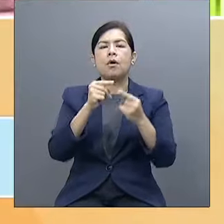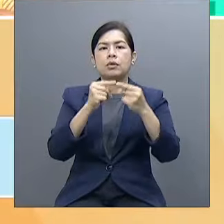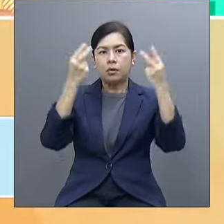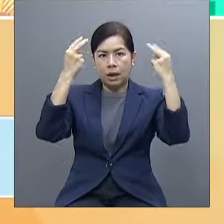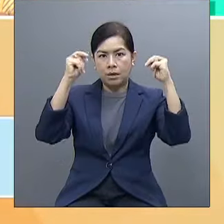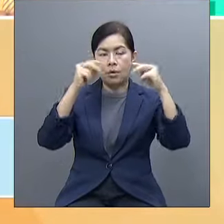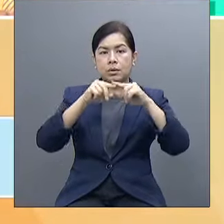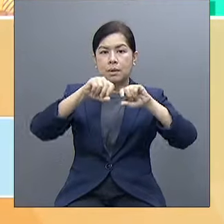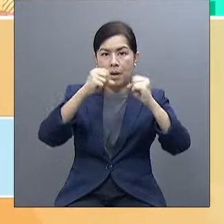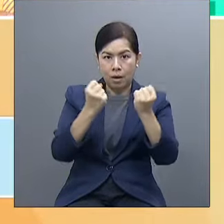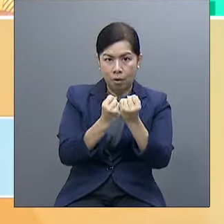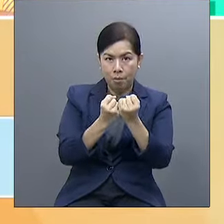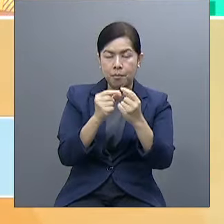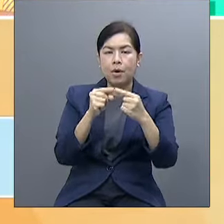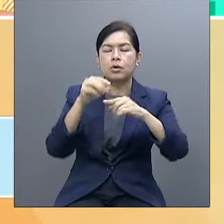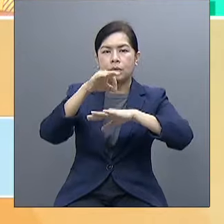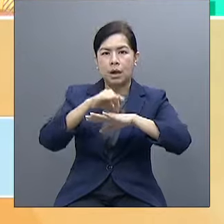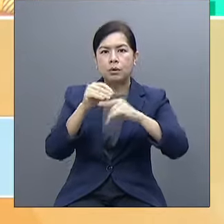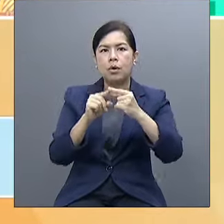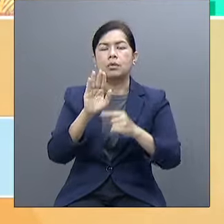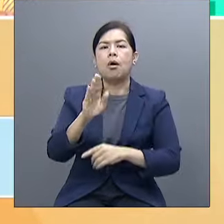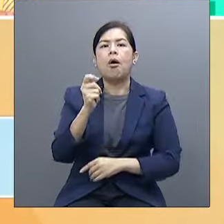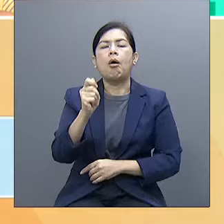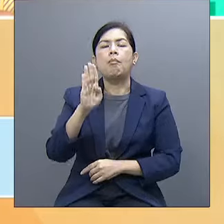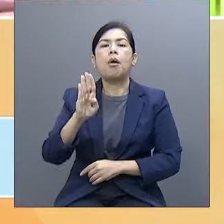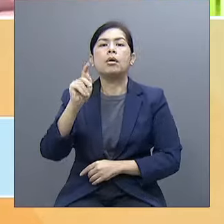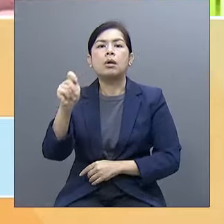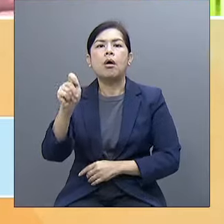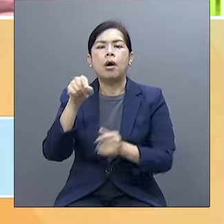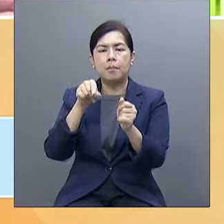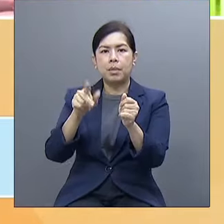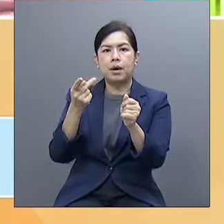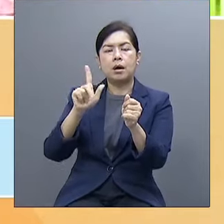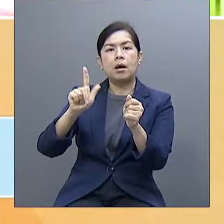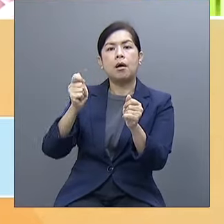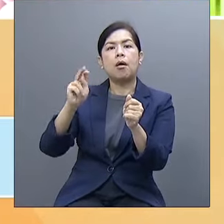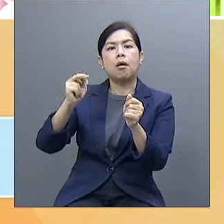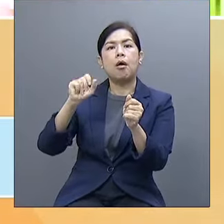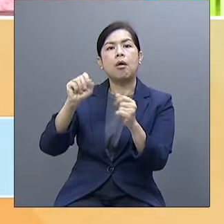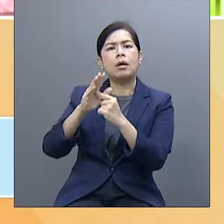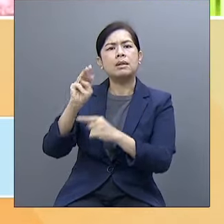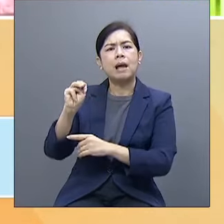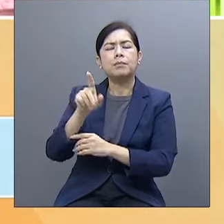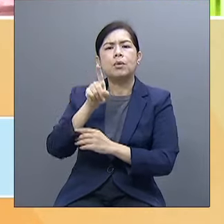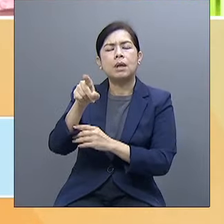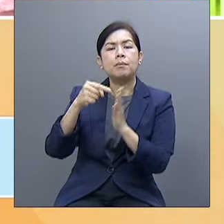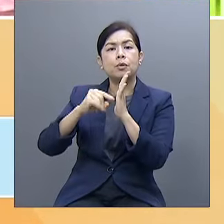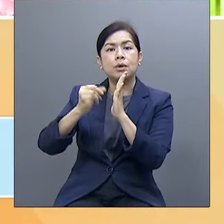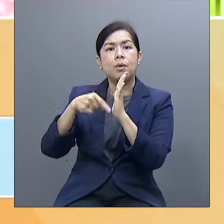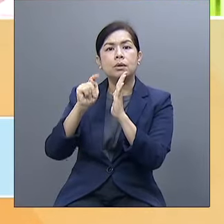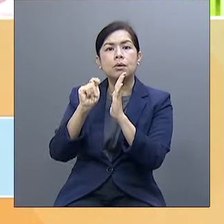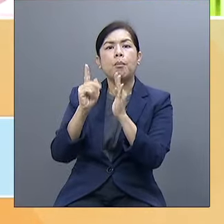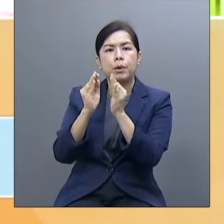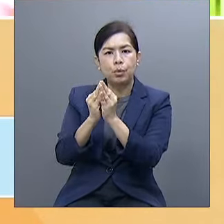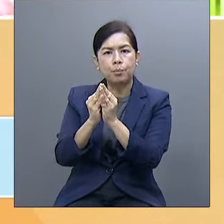ต. คลองสาม ที่อำเภอคลองหลวงปทุมธานีด้วยในเรื่องการจัดการในพื้นที่ของท่านเองเนี่ยมีอะไรที่เป็นตัวอย่างหรือต้นแ